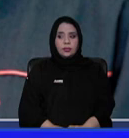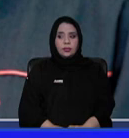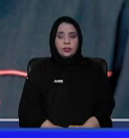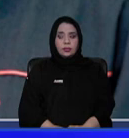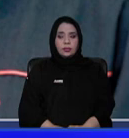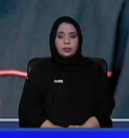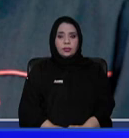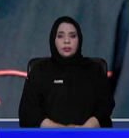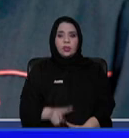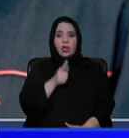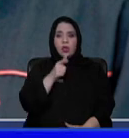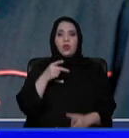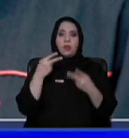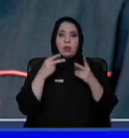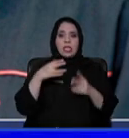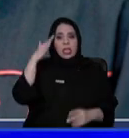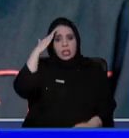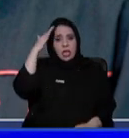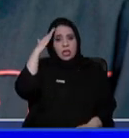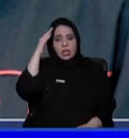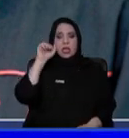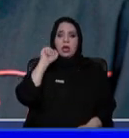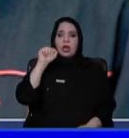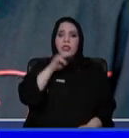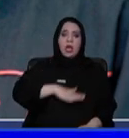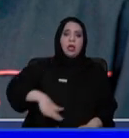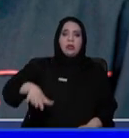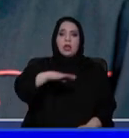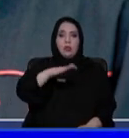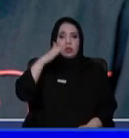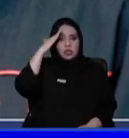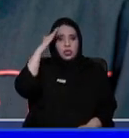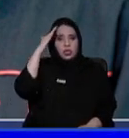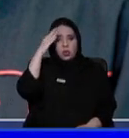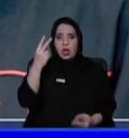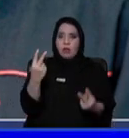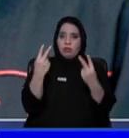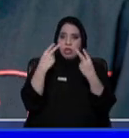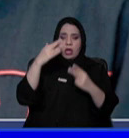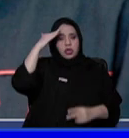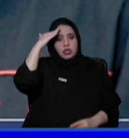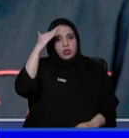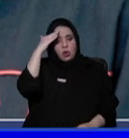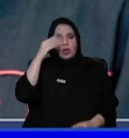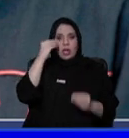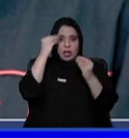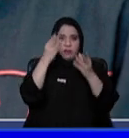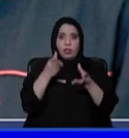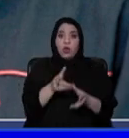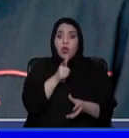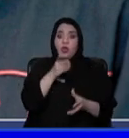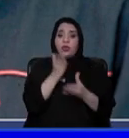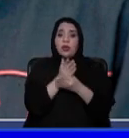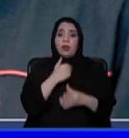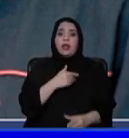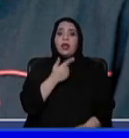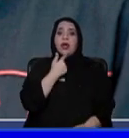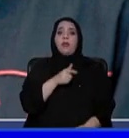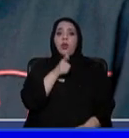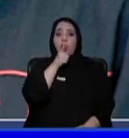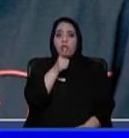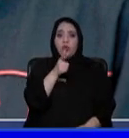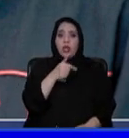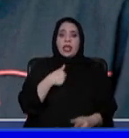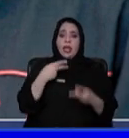بأرسل تحية خاصة لكل لحضراتكم ولكل المشاهدين. أهلا بك. وأحب جدا أني أنا